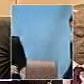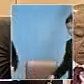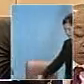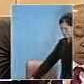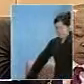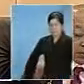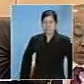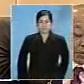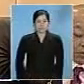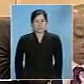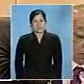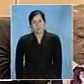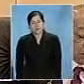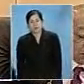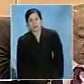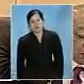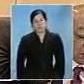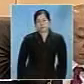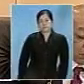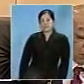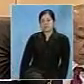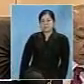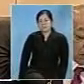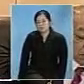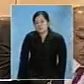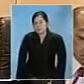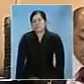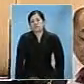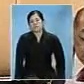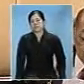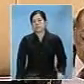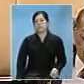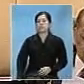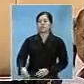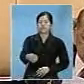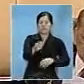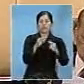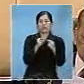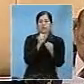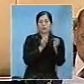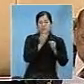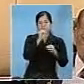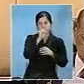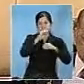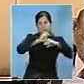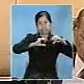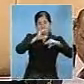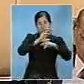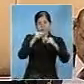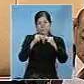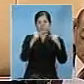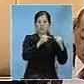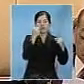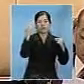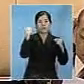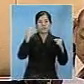การดำเนินการที่ต่อเนื่องนะครับไม่ใช่จะไปยกเลิกแนวคิดซะทุกเรื่องเพียงแต่วิธีการที่เราดำเนินการ